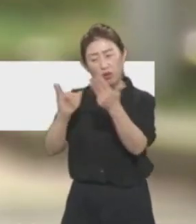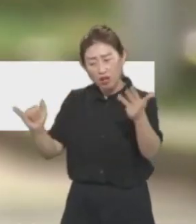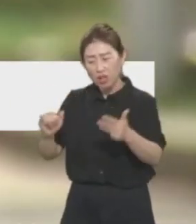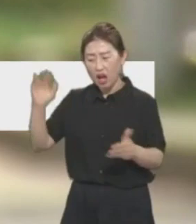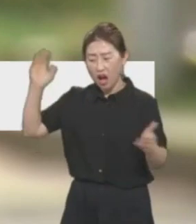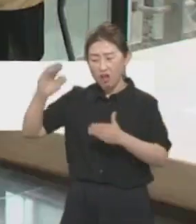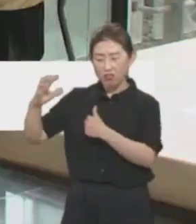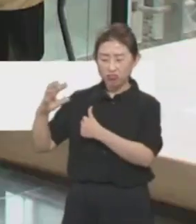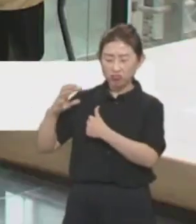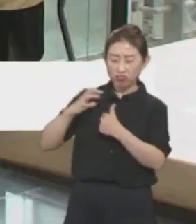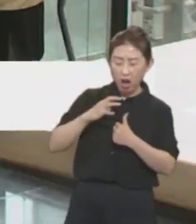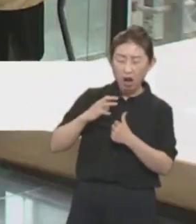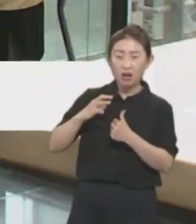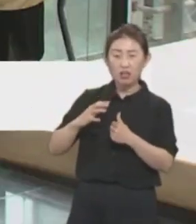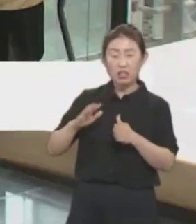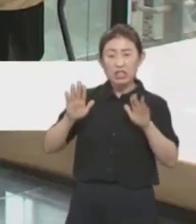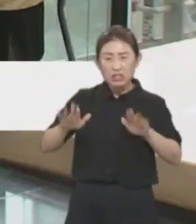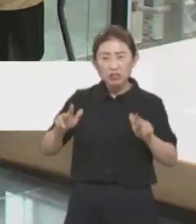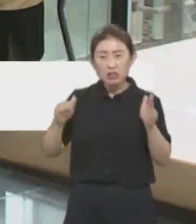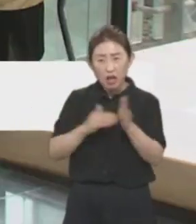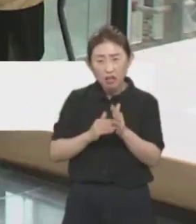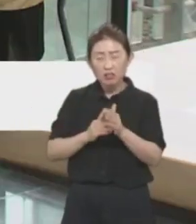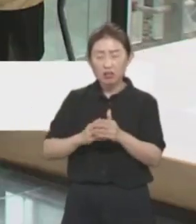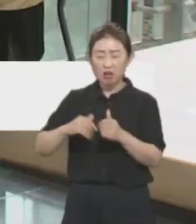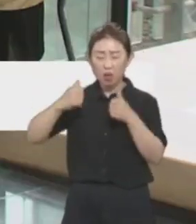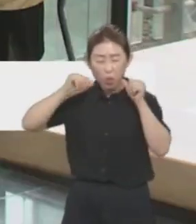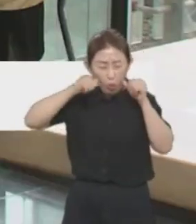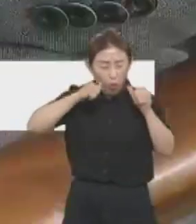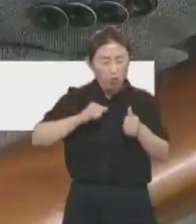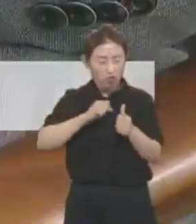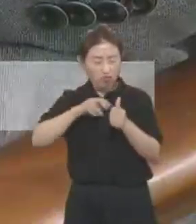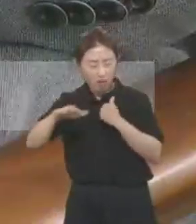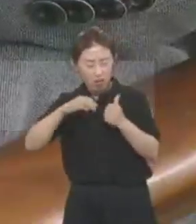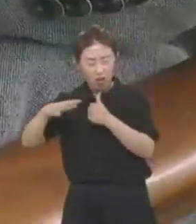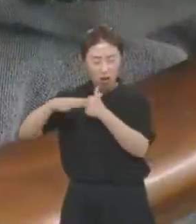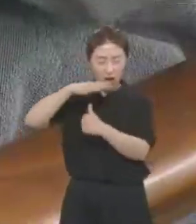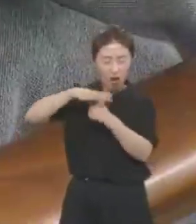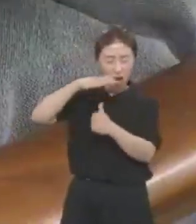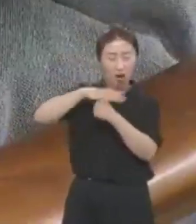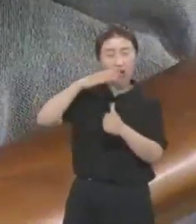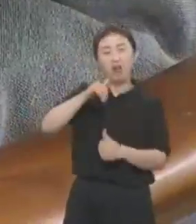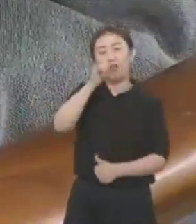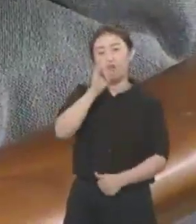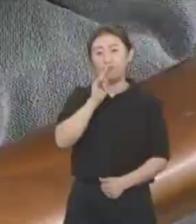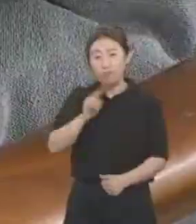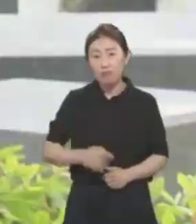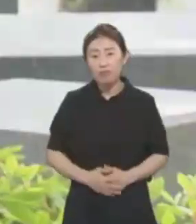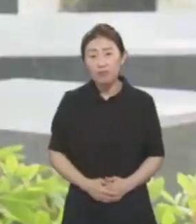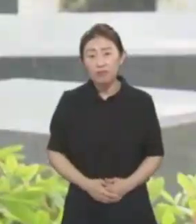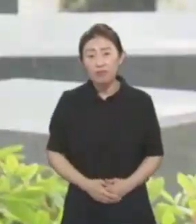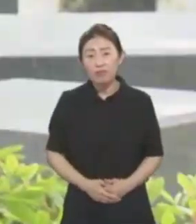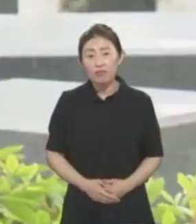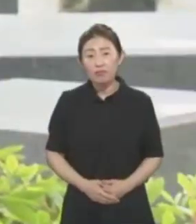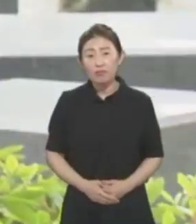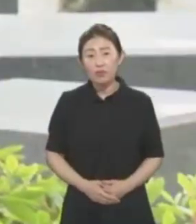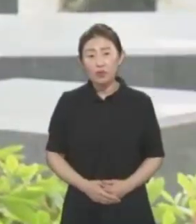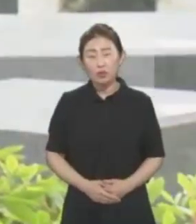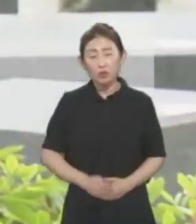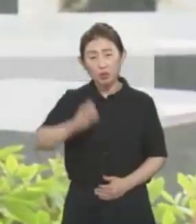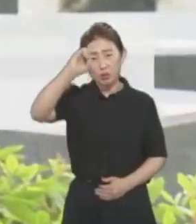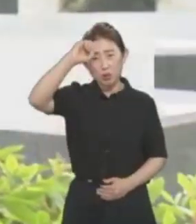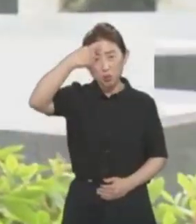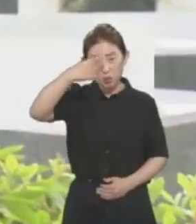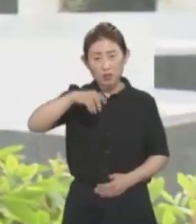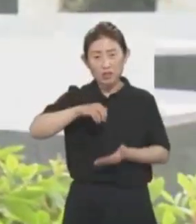가해 학생들로부터 올해까지 놀림과 따돌림 등 지속적인 괴롭힘을 당했다고 주장합니다. 고등학교